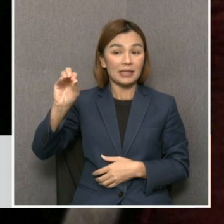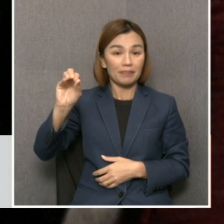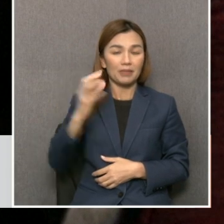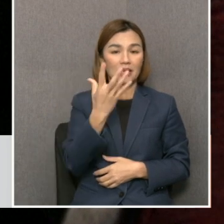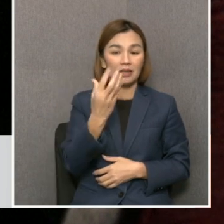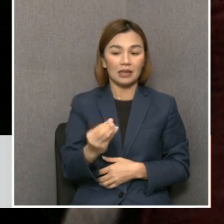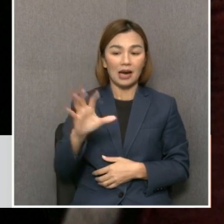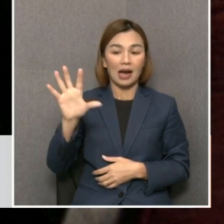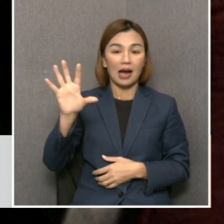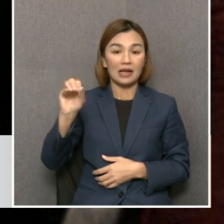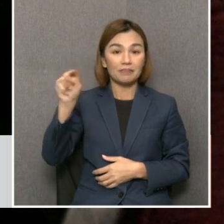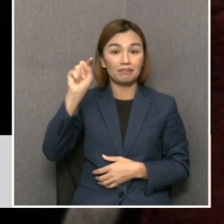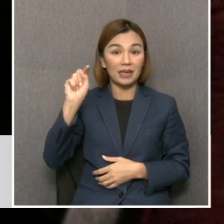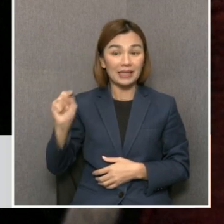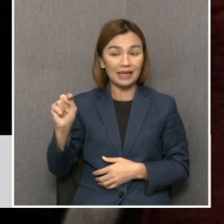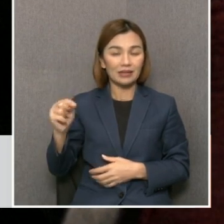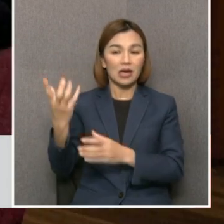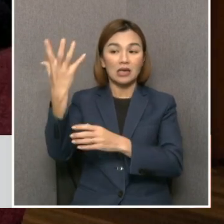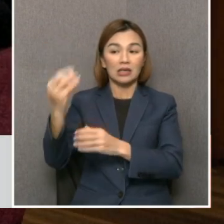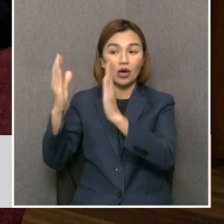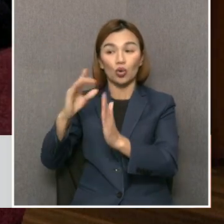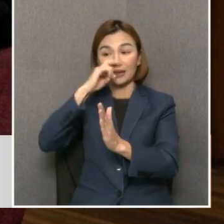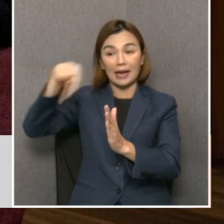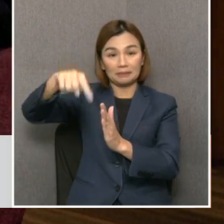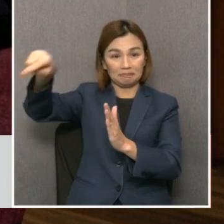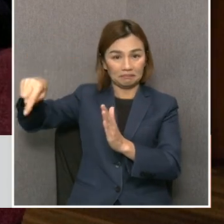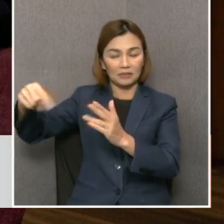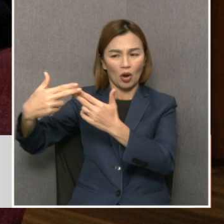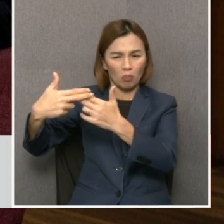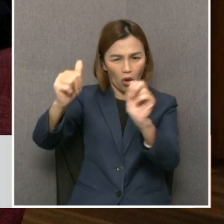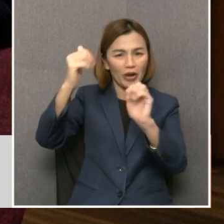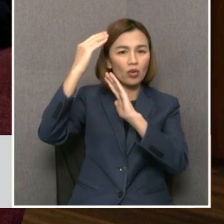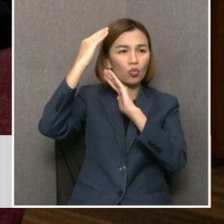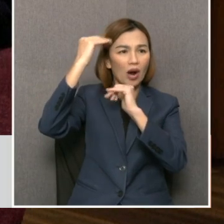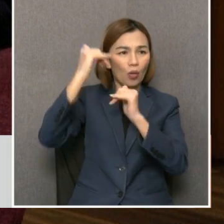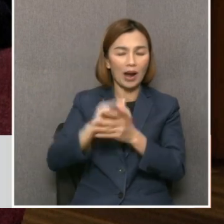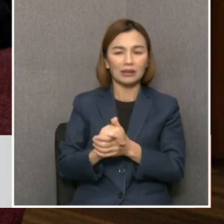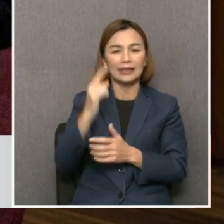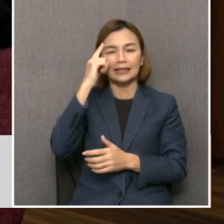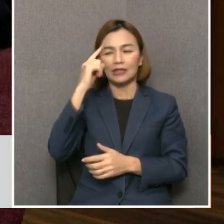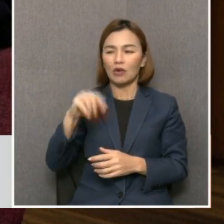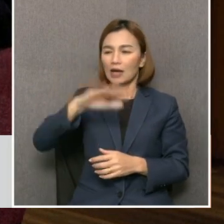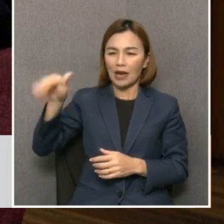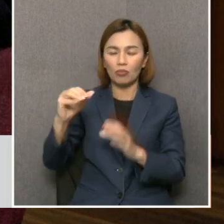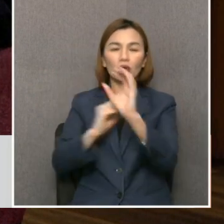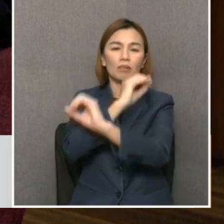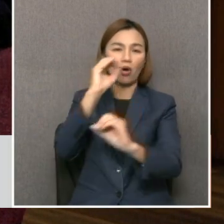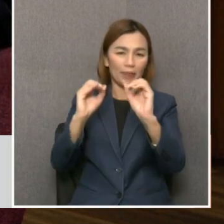เราตั้งความหวังว่าตัวประกันไทยที่เหลือจะได้รับการปล่อยตัวและไม่มีใครเป็นอันตรายครับ